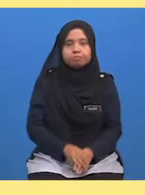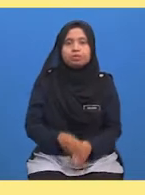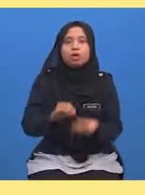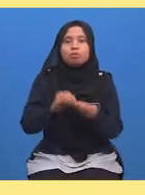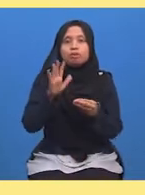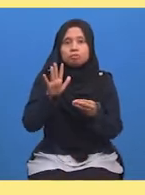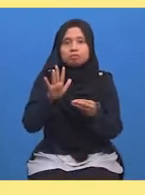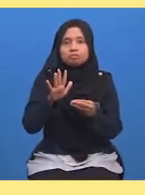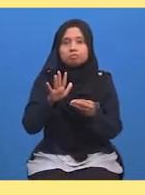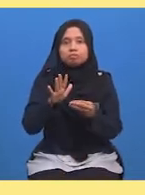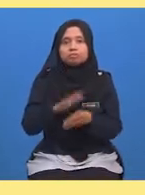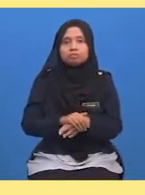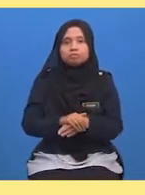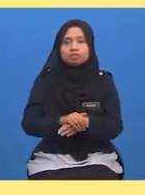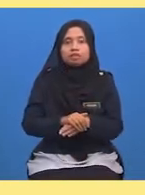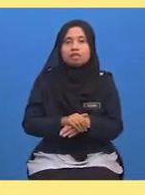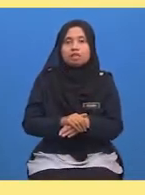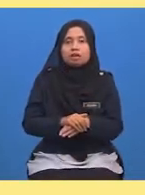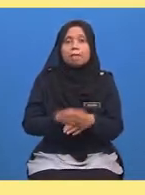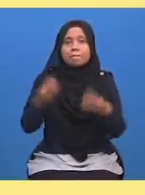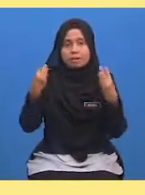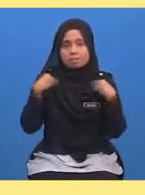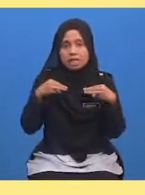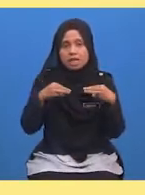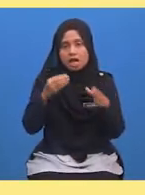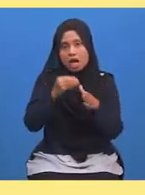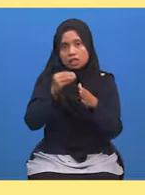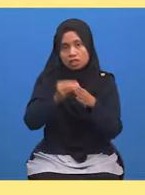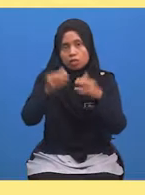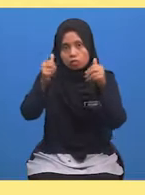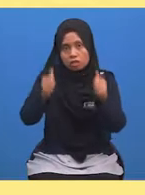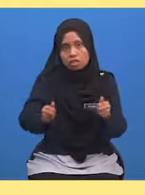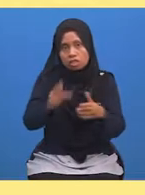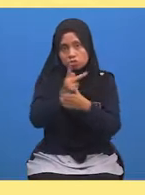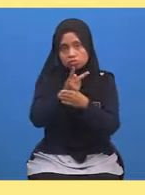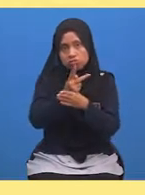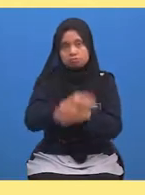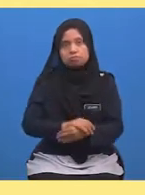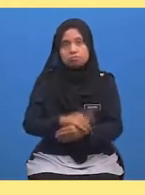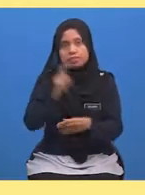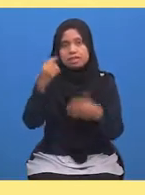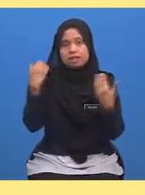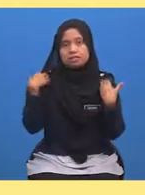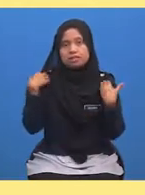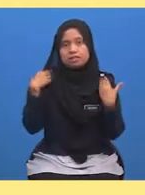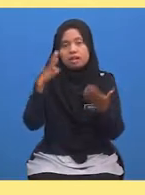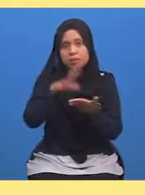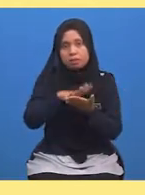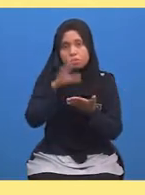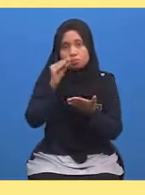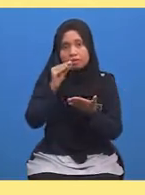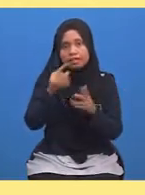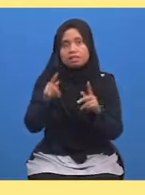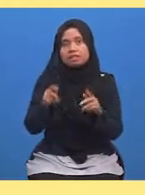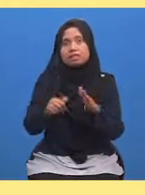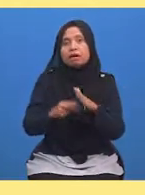kelima, latar belakang pemilik atau ahli kongsi, maklumat asas seperti nama